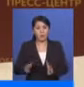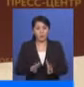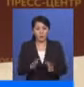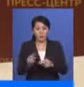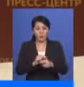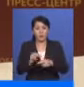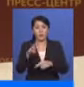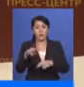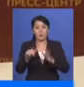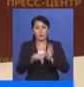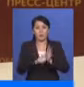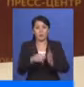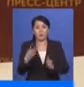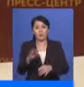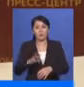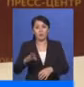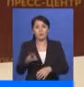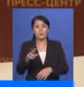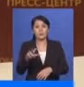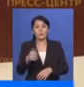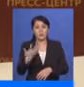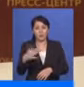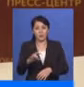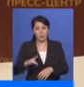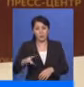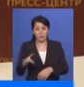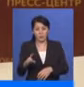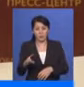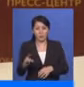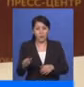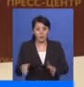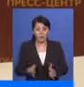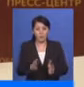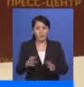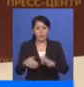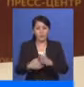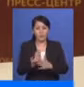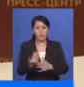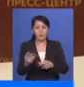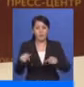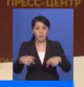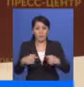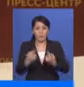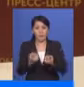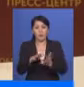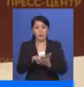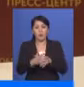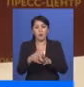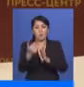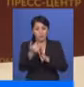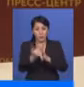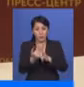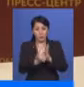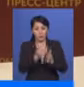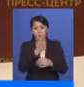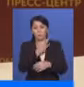264 шақырым облыстық, 335 шақырым аудандық маңызы бар жол қайта қалпына келтіріледі. Ауыл ел бесігі және 2020